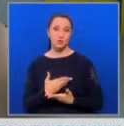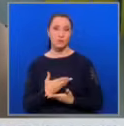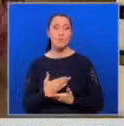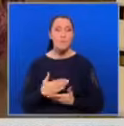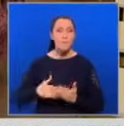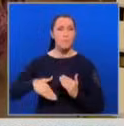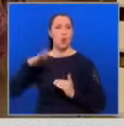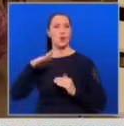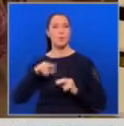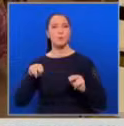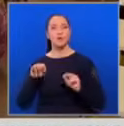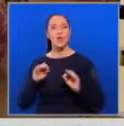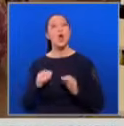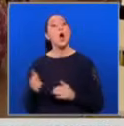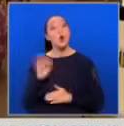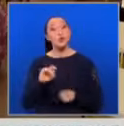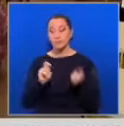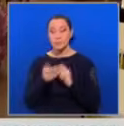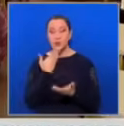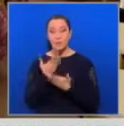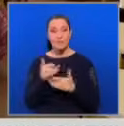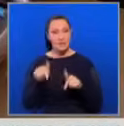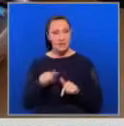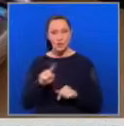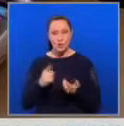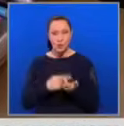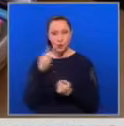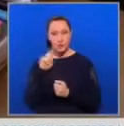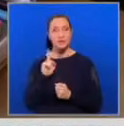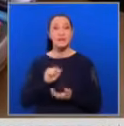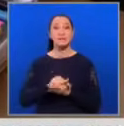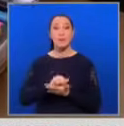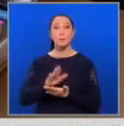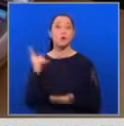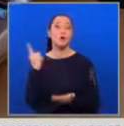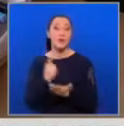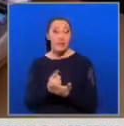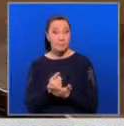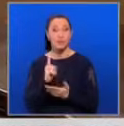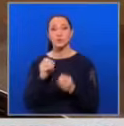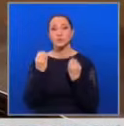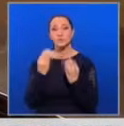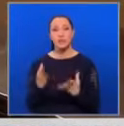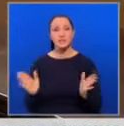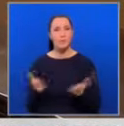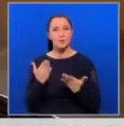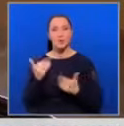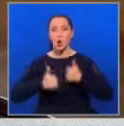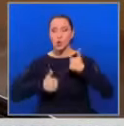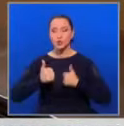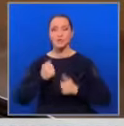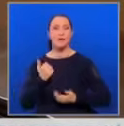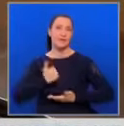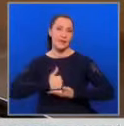по-голямо обучение и още от промените обявени днес до дни трябва да бъде публикувана наредбата която позволява започване на конкурсите за